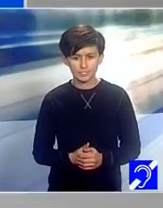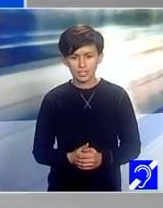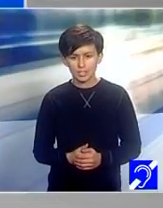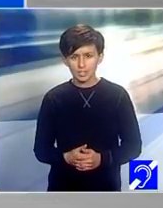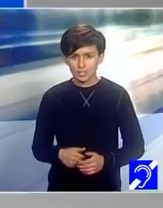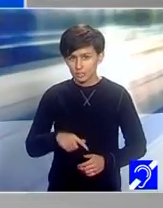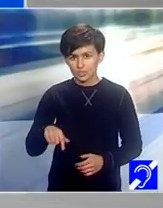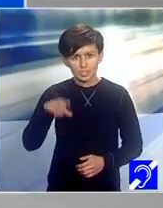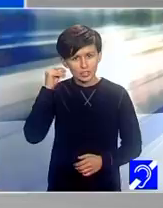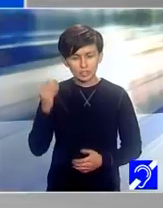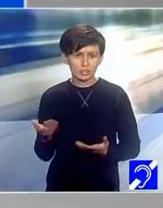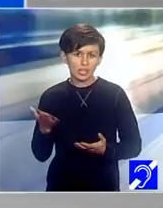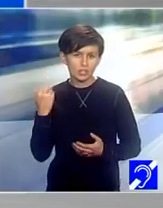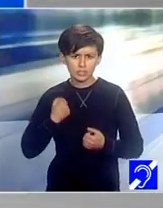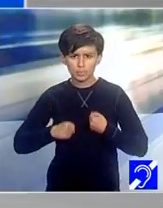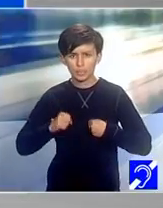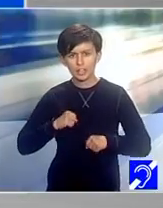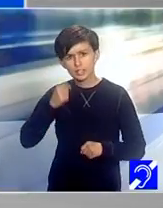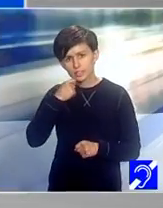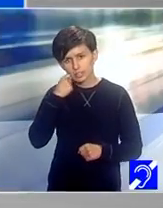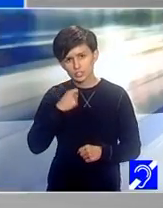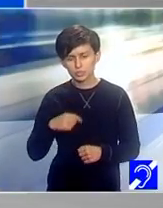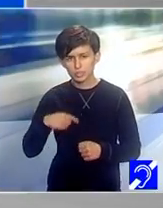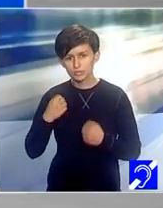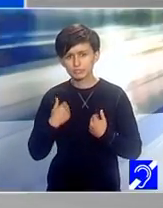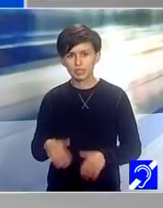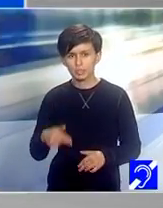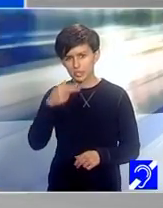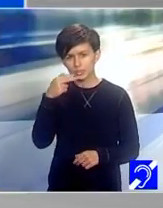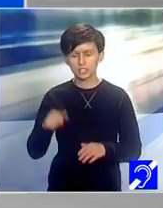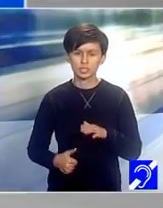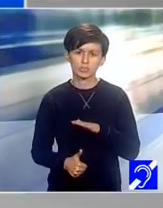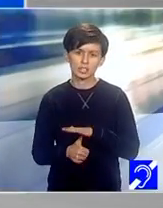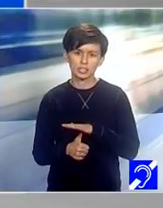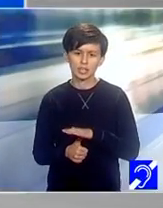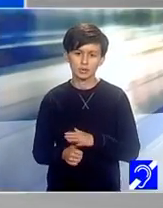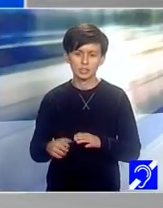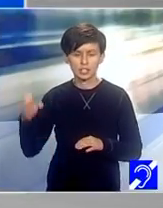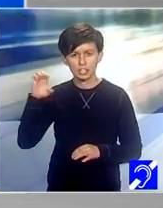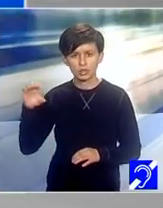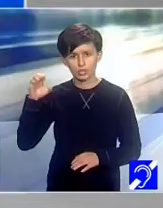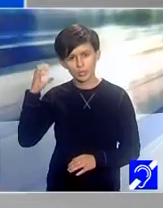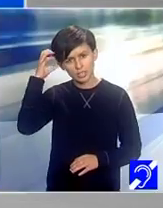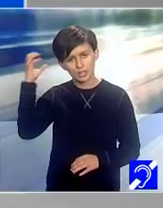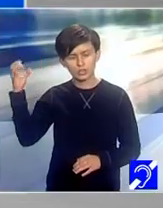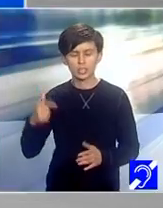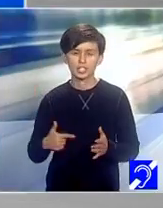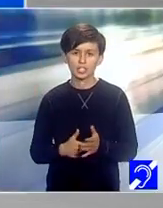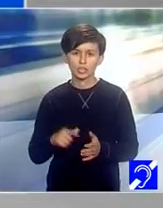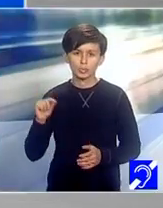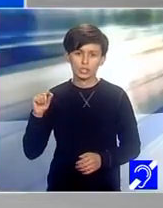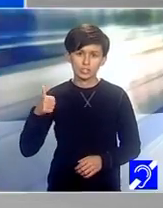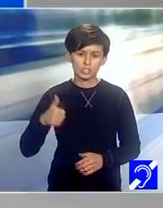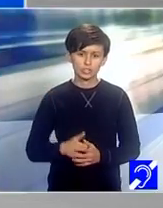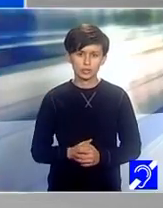au fost reacțiile clujenilor după ce au pierdut titlul de capitală europeană a culturii în anul 2021.